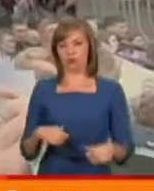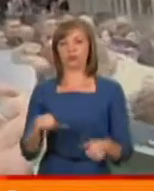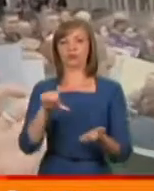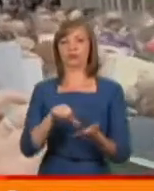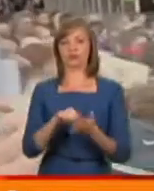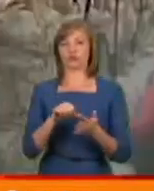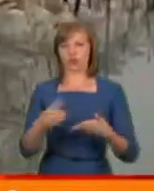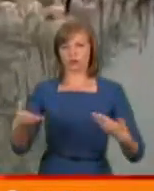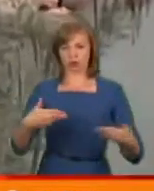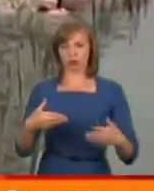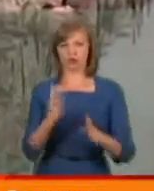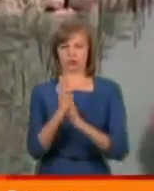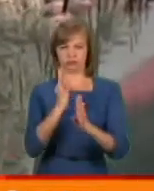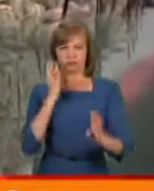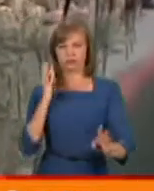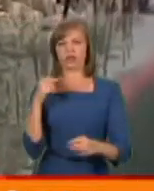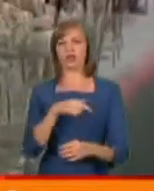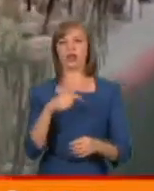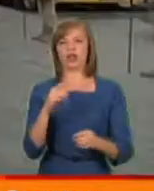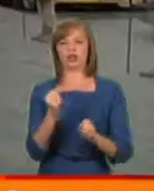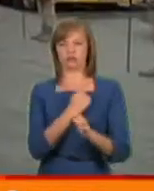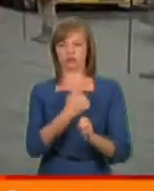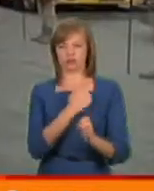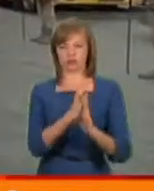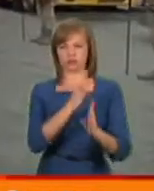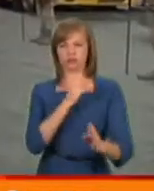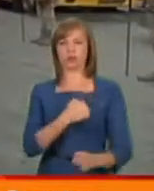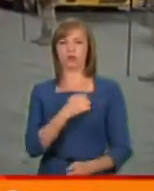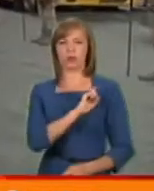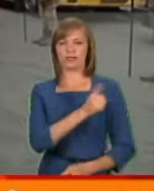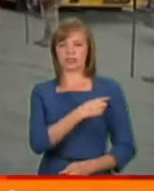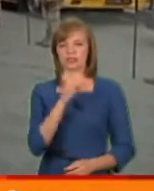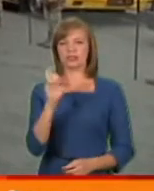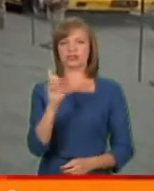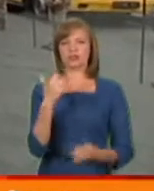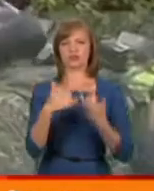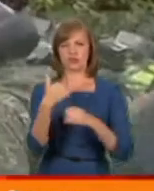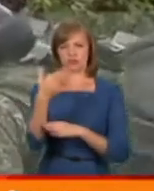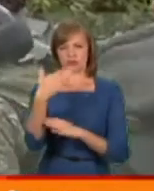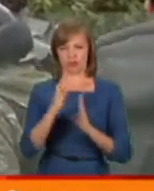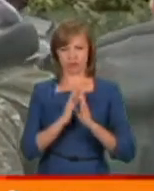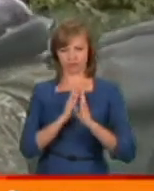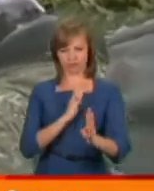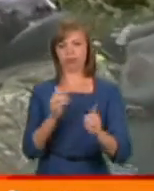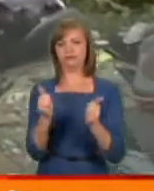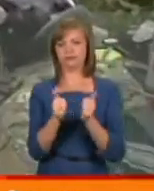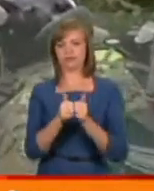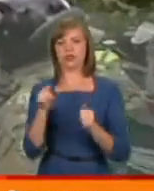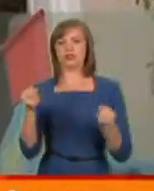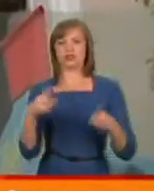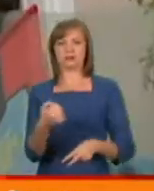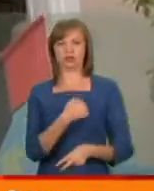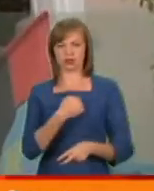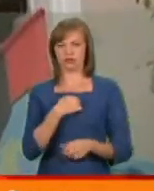Учасники ходи шикуються в колону, обабіч якої шеренги курсантів Збройних сил із синьо-жовтими стягами. Неподалік